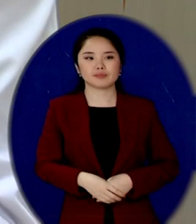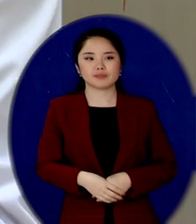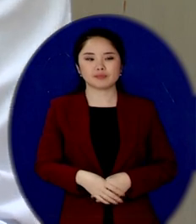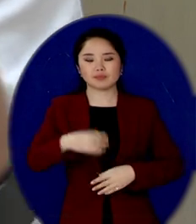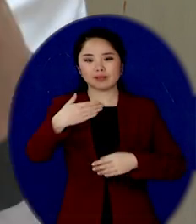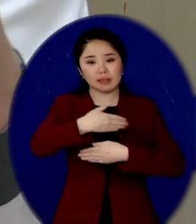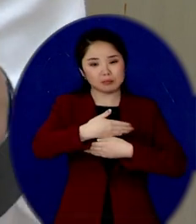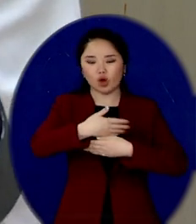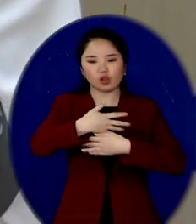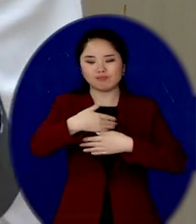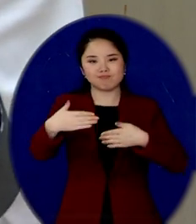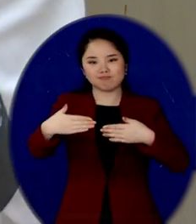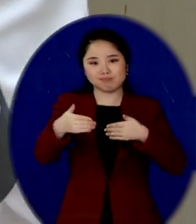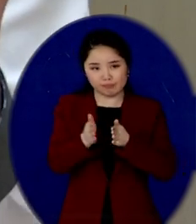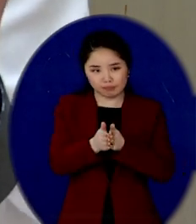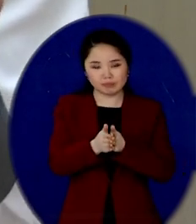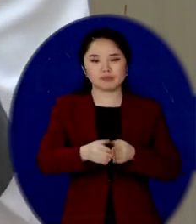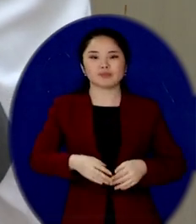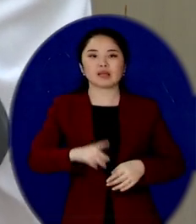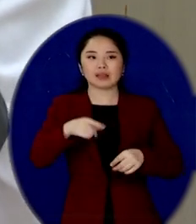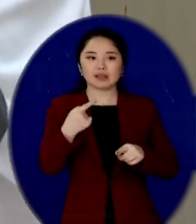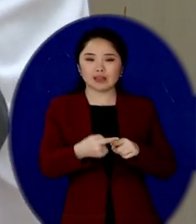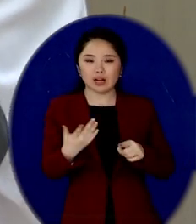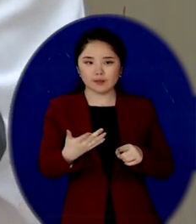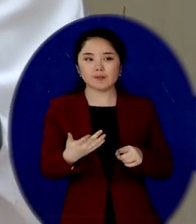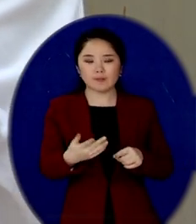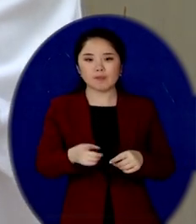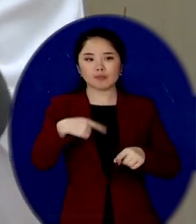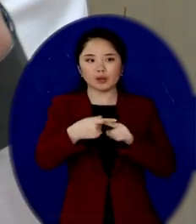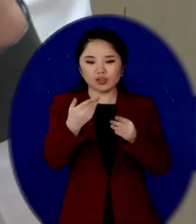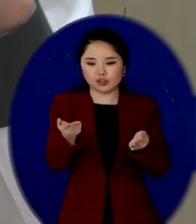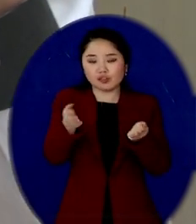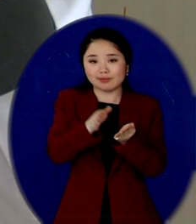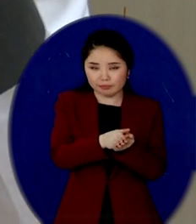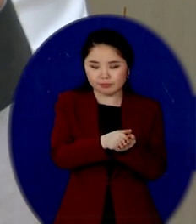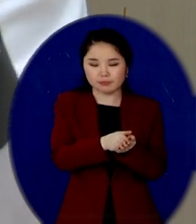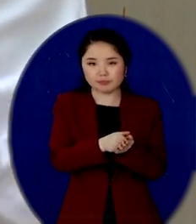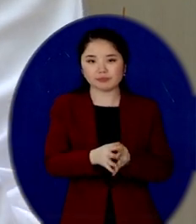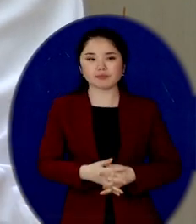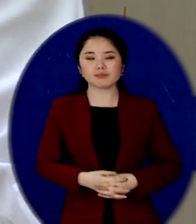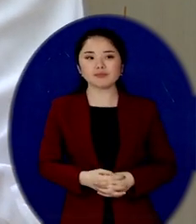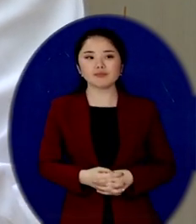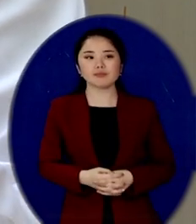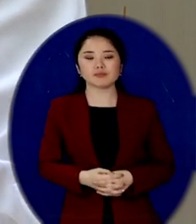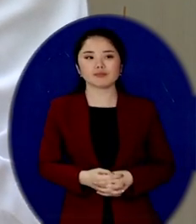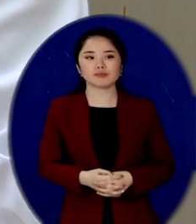өргөөшөө нэг нуглана. Дахиад нугласныгаа дахиж нэг тэнцүү